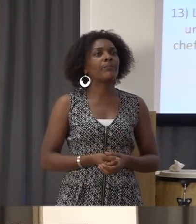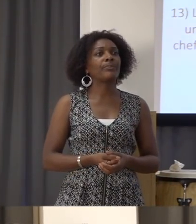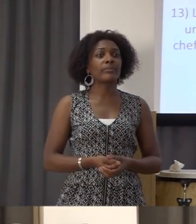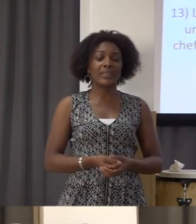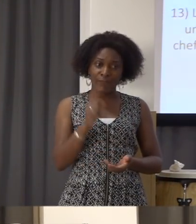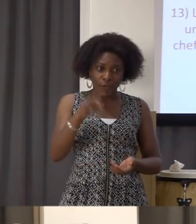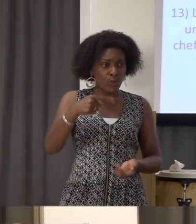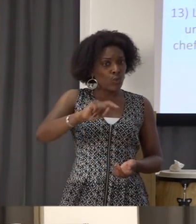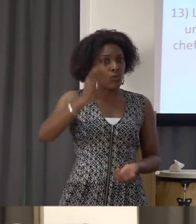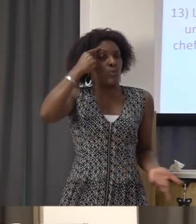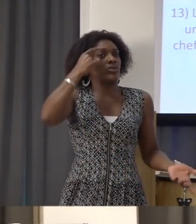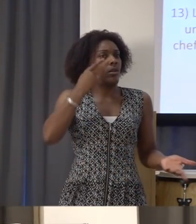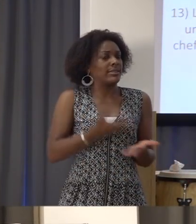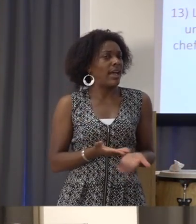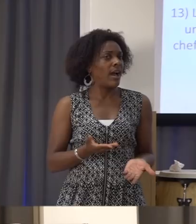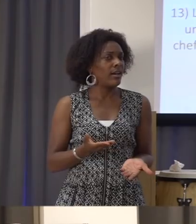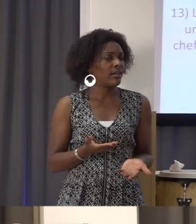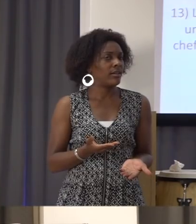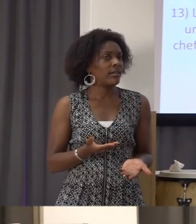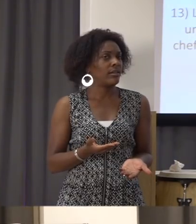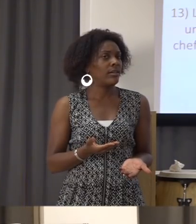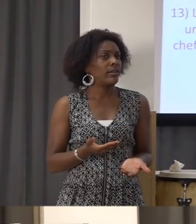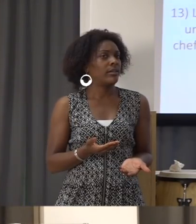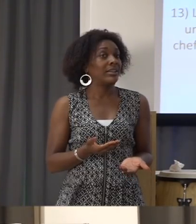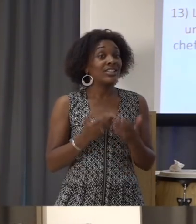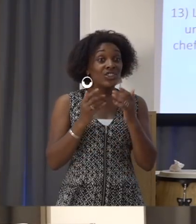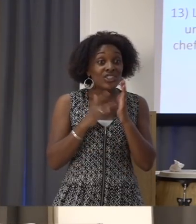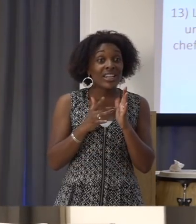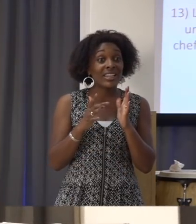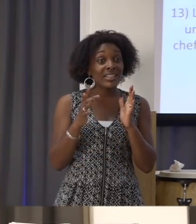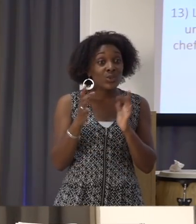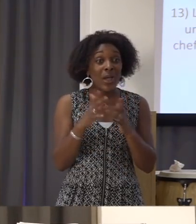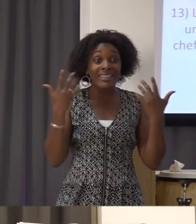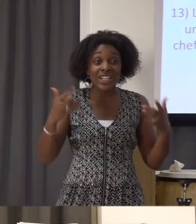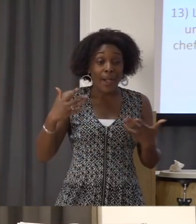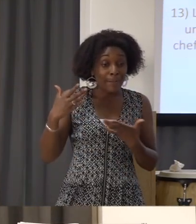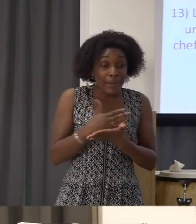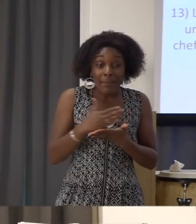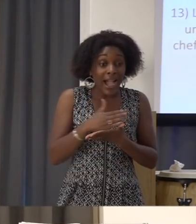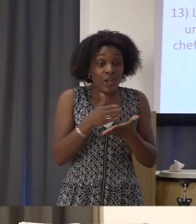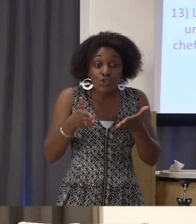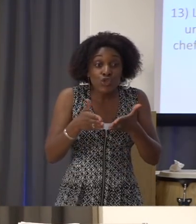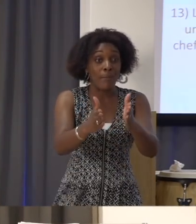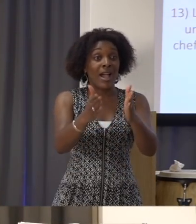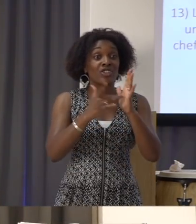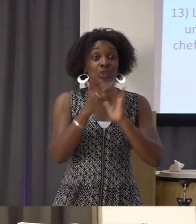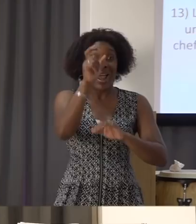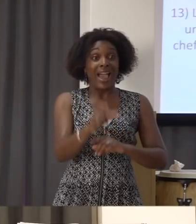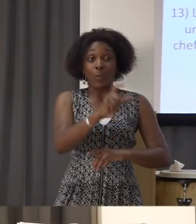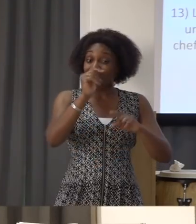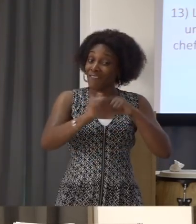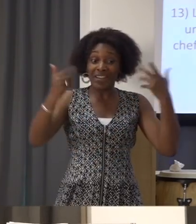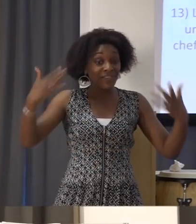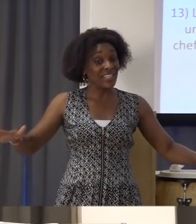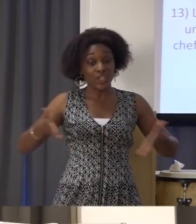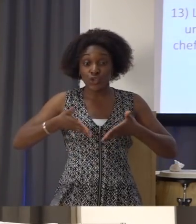Prenons conscience de ces choses. Jésus a tracé la voie. La voie est ouverte.